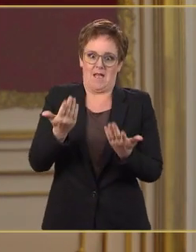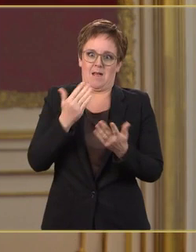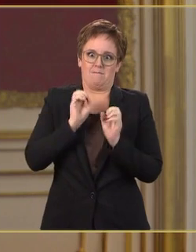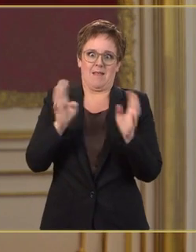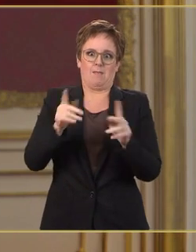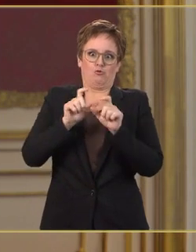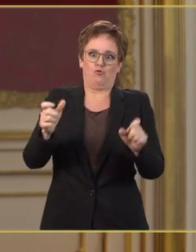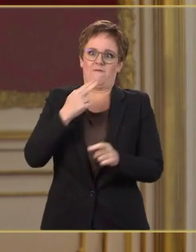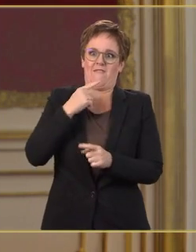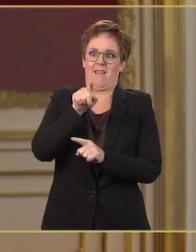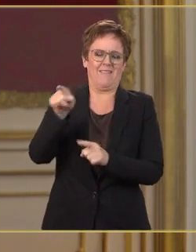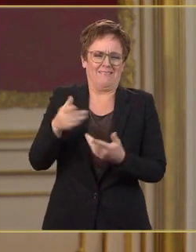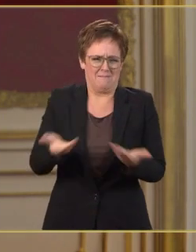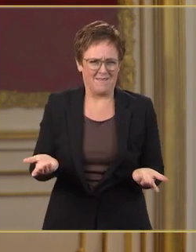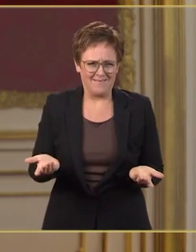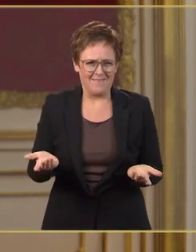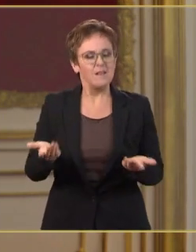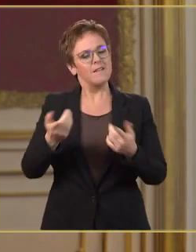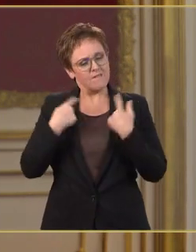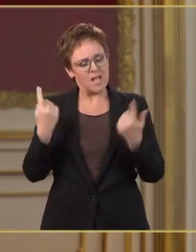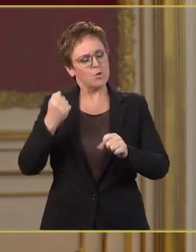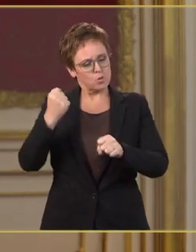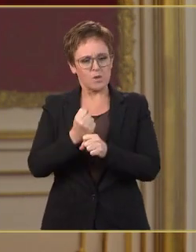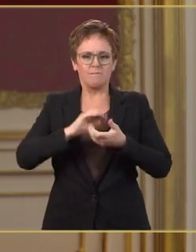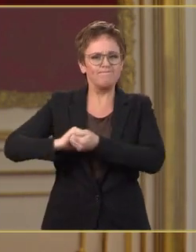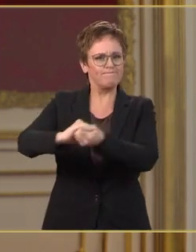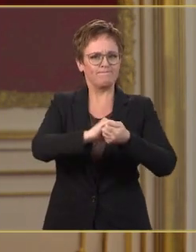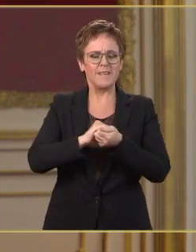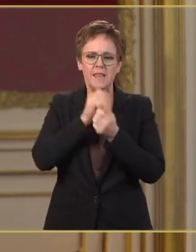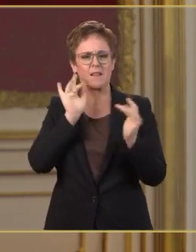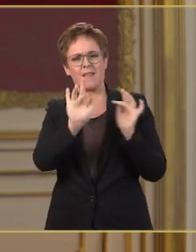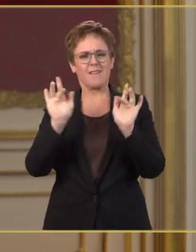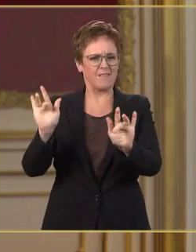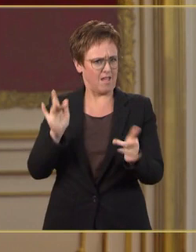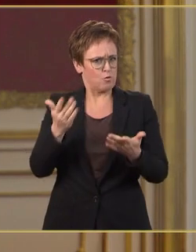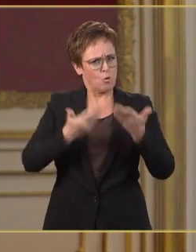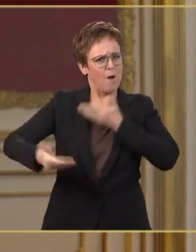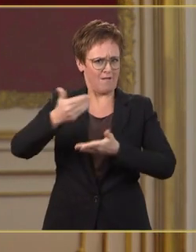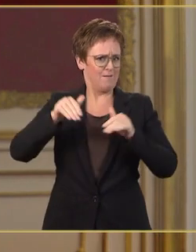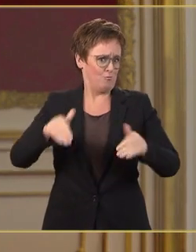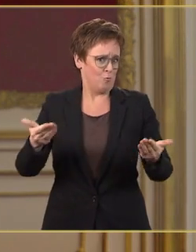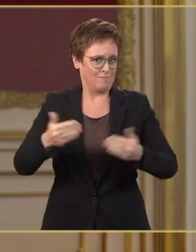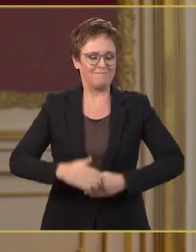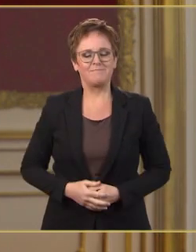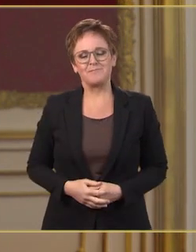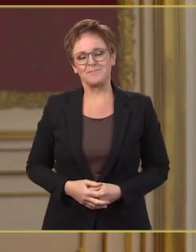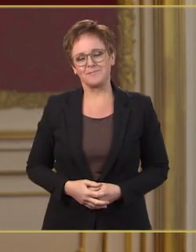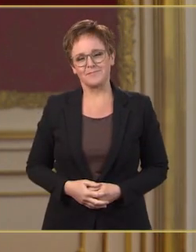ist und dass wir trotz allem miteinander und nicht gegeneinander handeln müssen